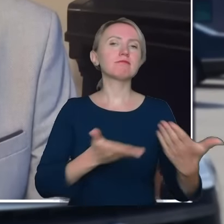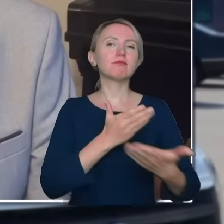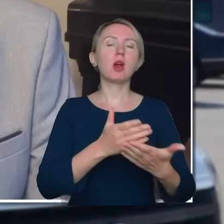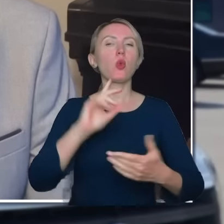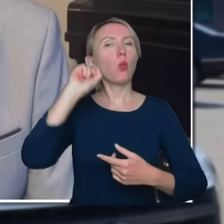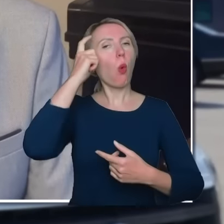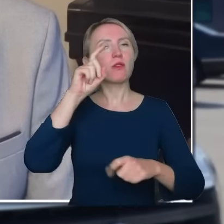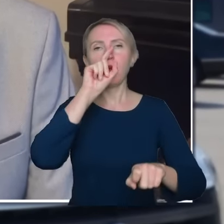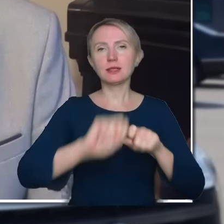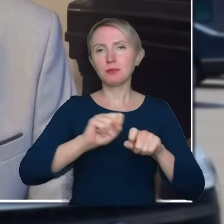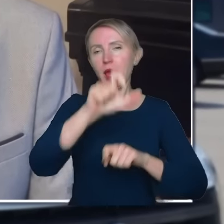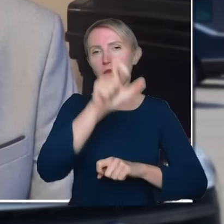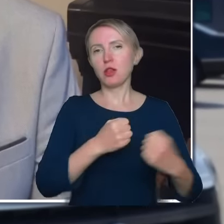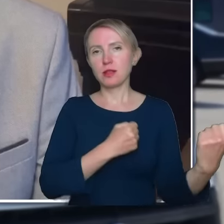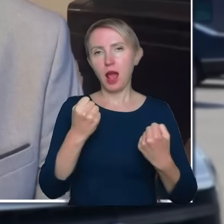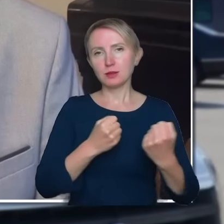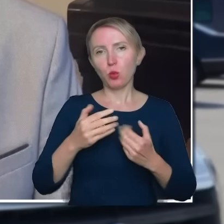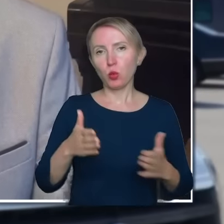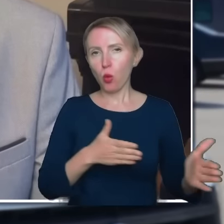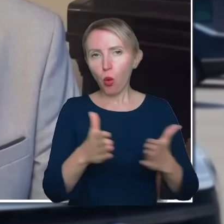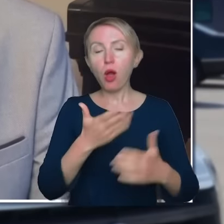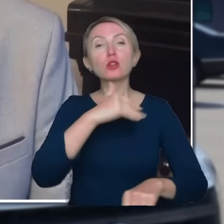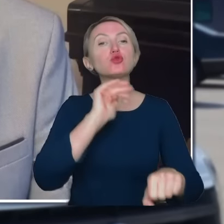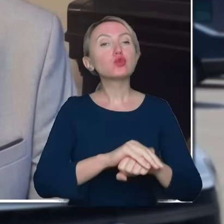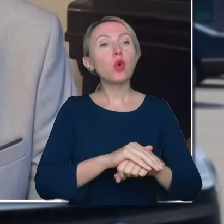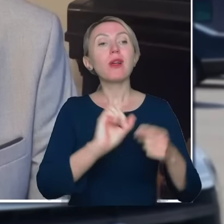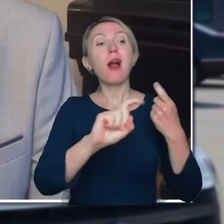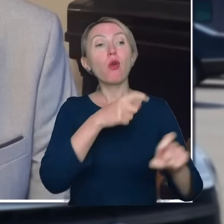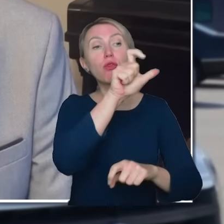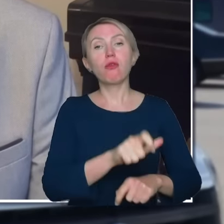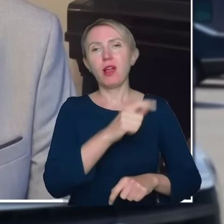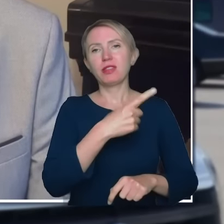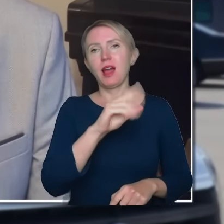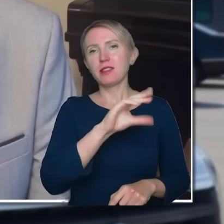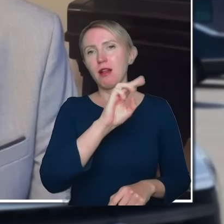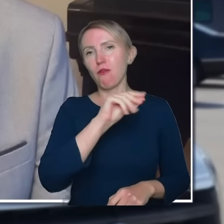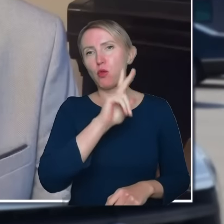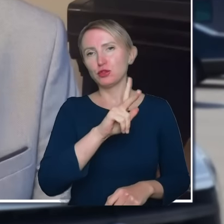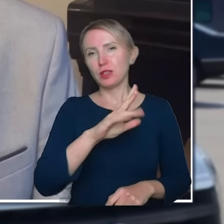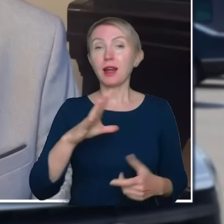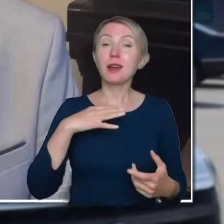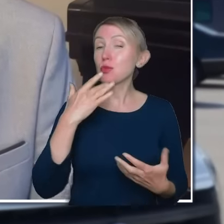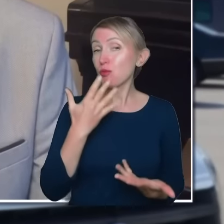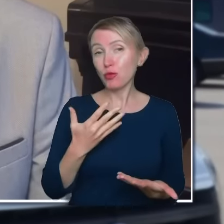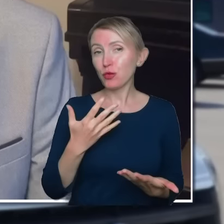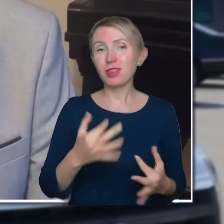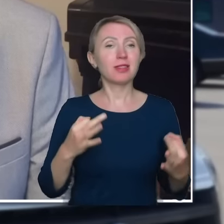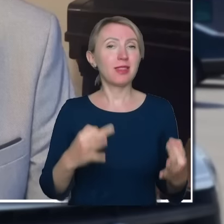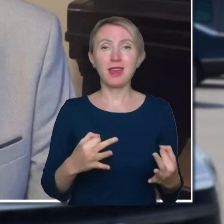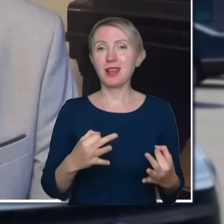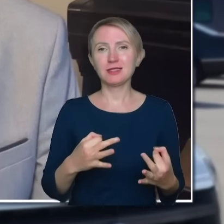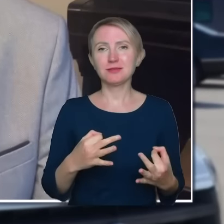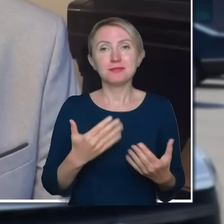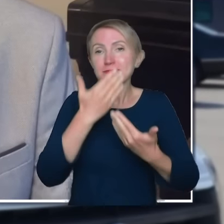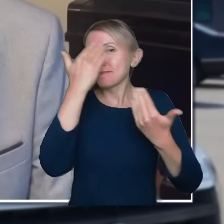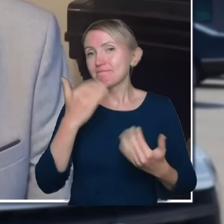inspektora transportu drogowego o zgodę na odwołanie pana Daniela Woźniaka. Tak jak powiedziałem, na chwilę obecną nie wiem, czy pan